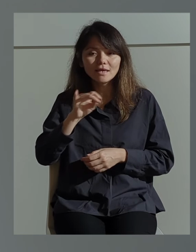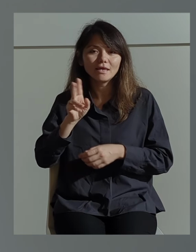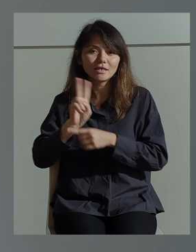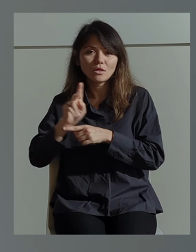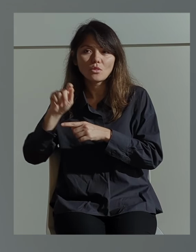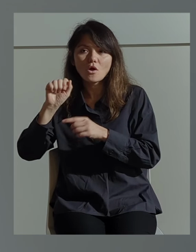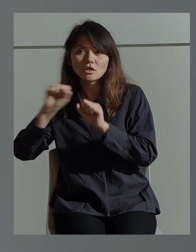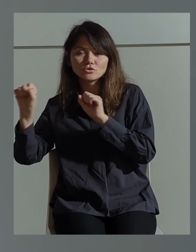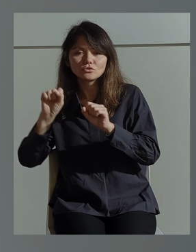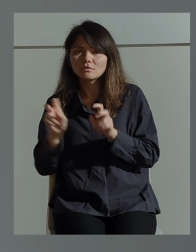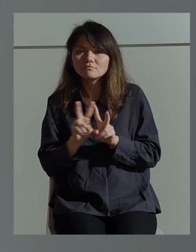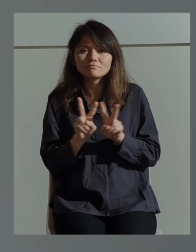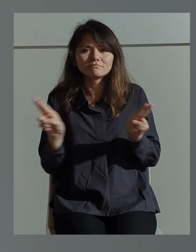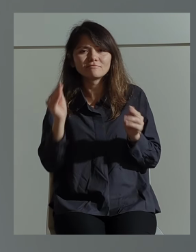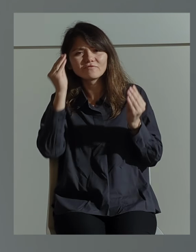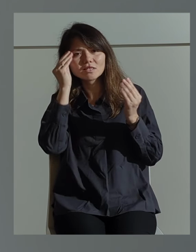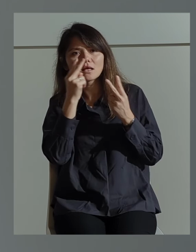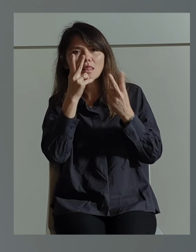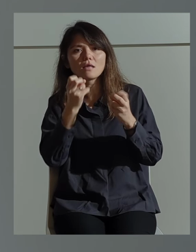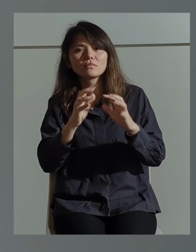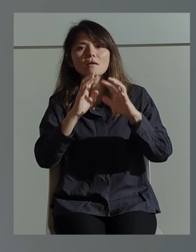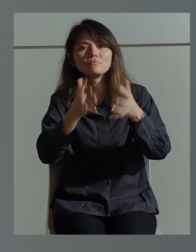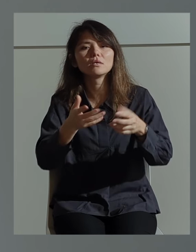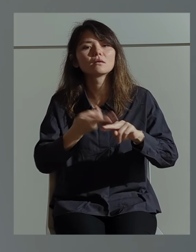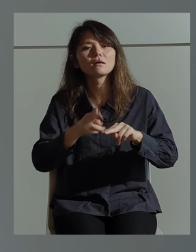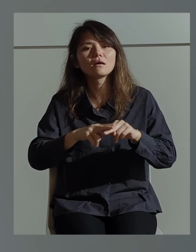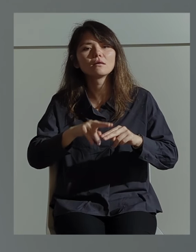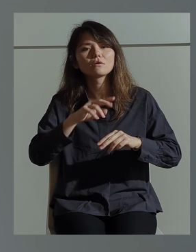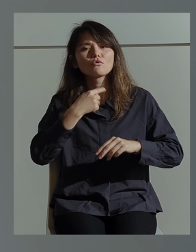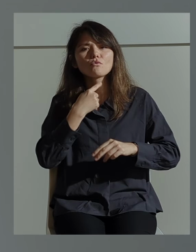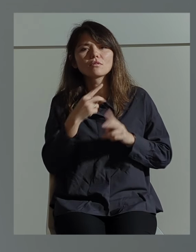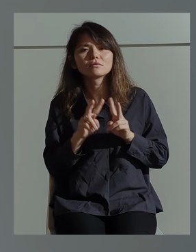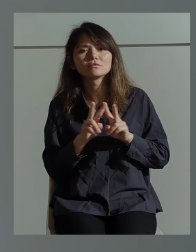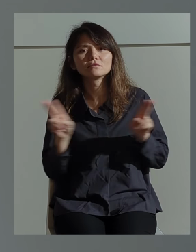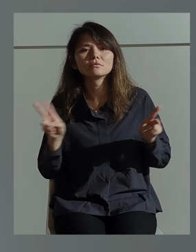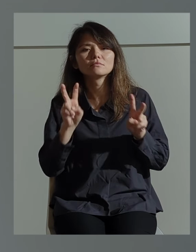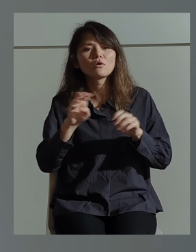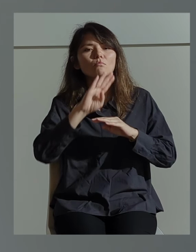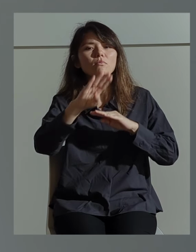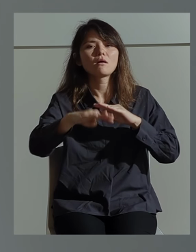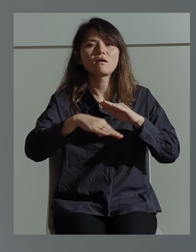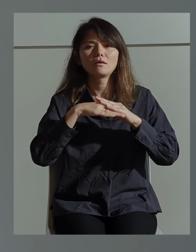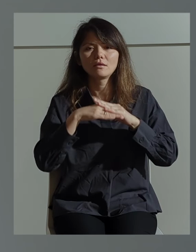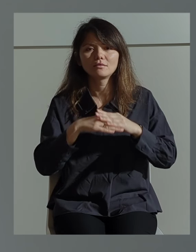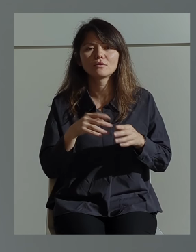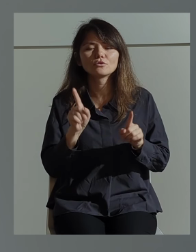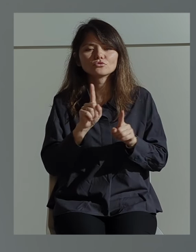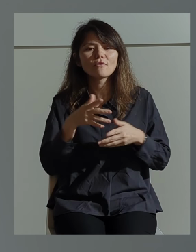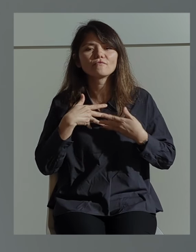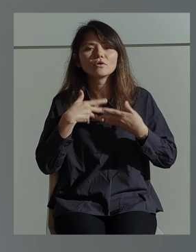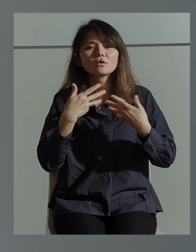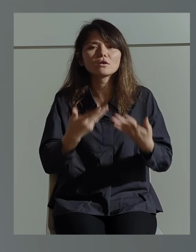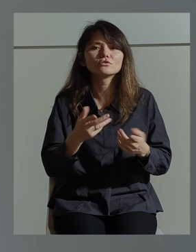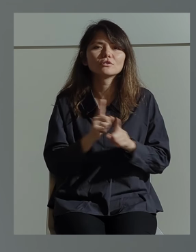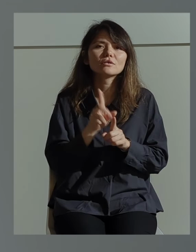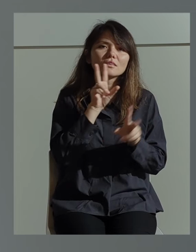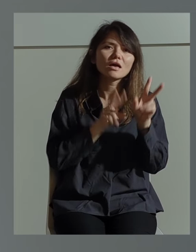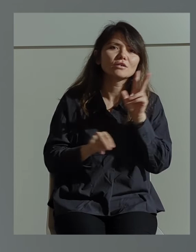один и тот же взгляд на мир это взгляд поколения один и тот же Голос - это Голос поколения То есть то что выражает чаяние